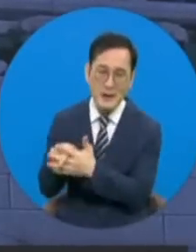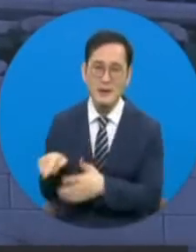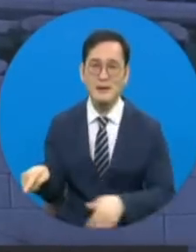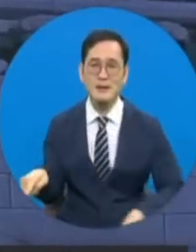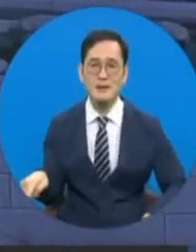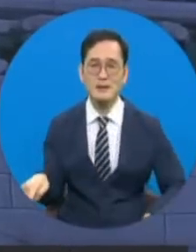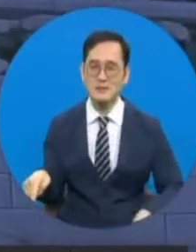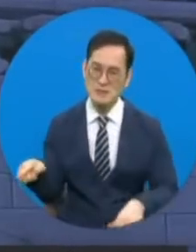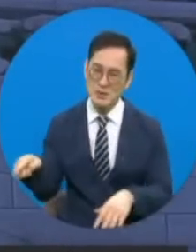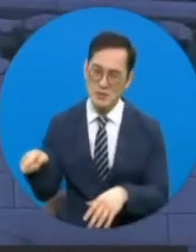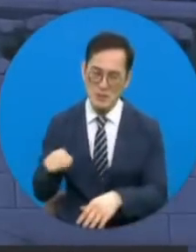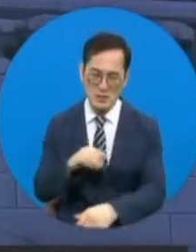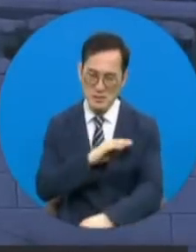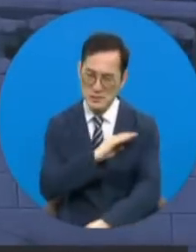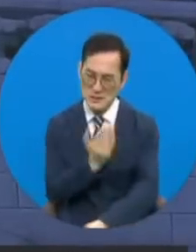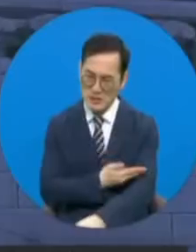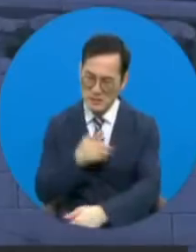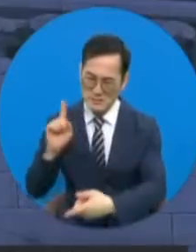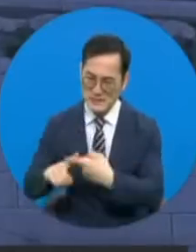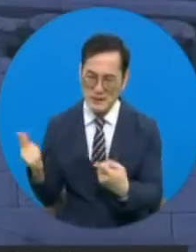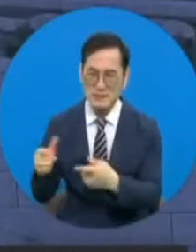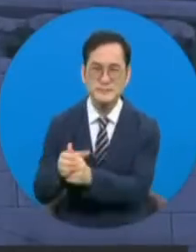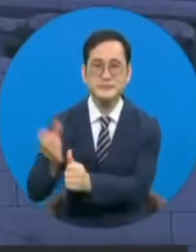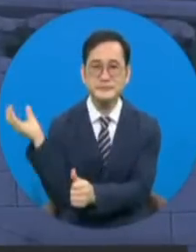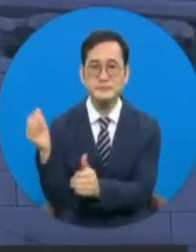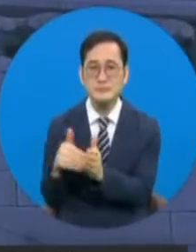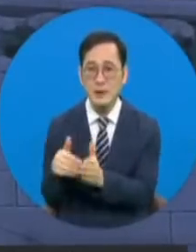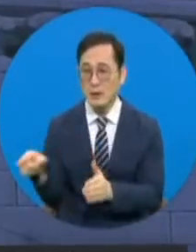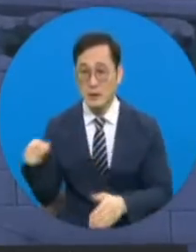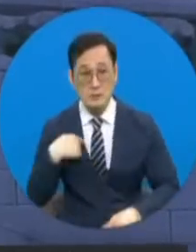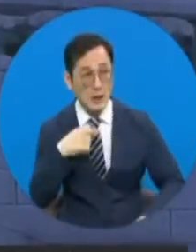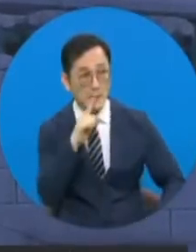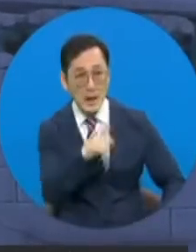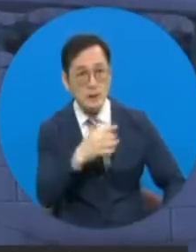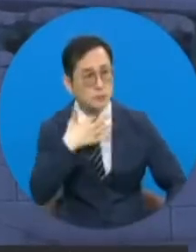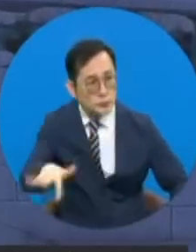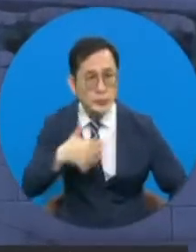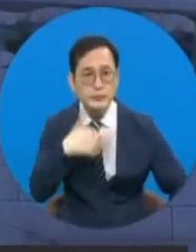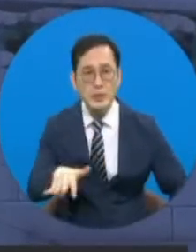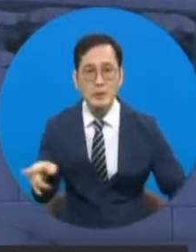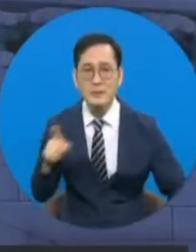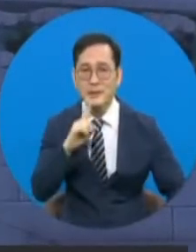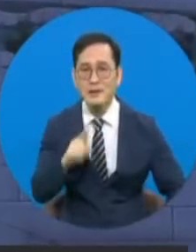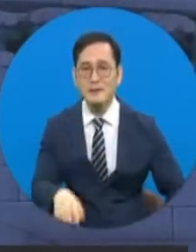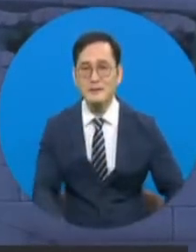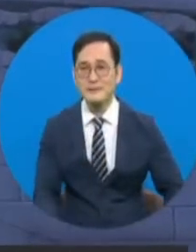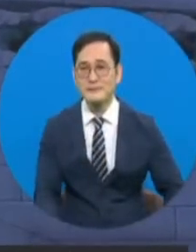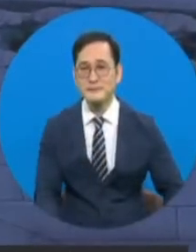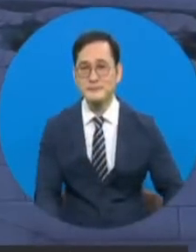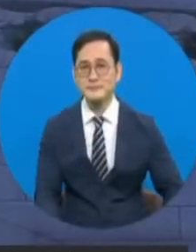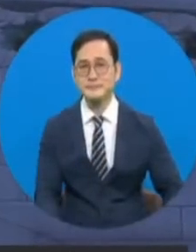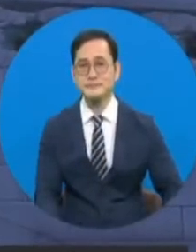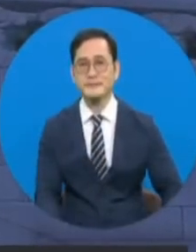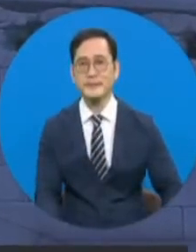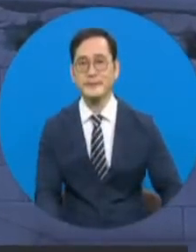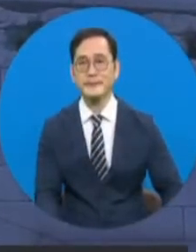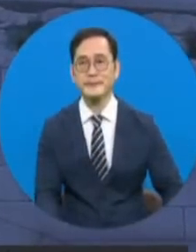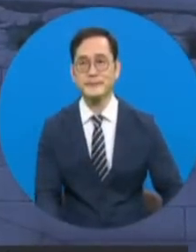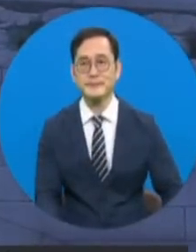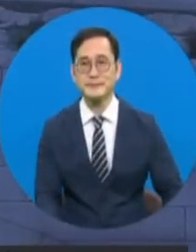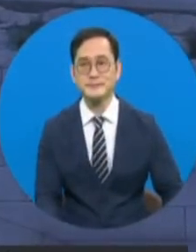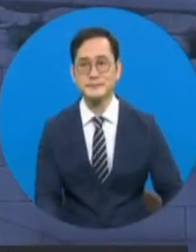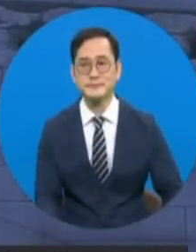김광석 변호사님 나오셨습니다 한상혁 방통위원장 본인은 굉장히 억울하다는 입장 전해드렸고 그런데 이제 중요한 건